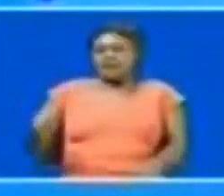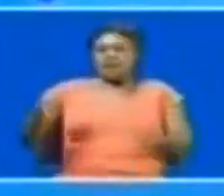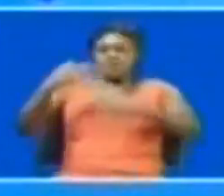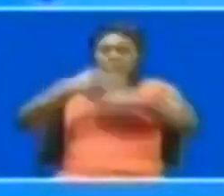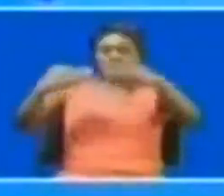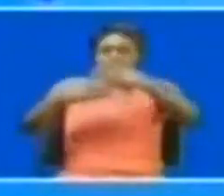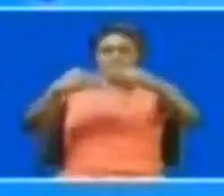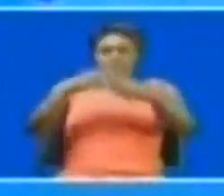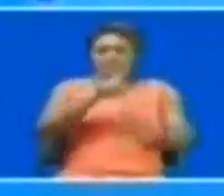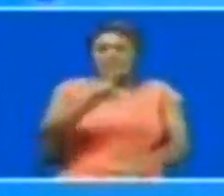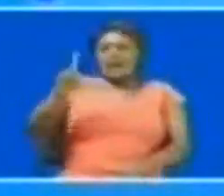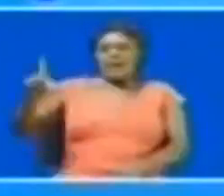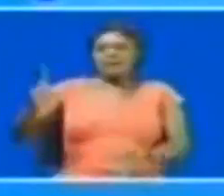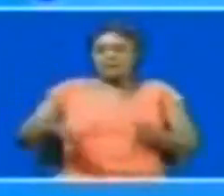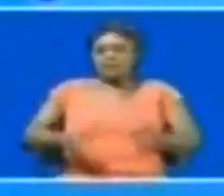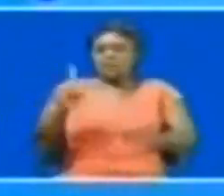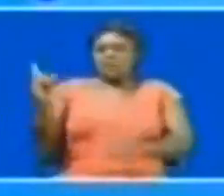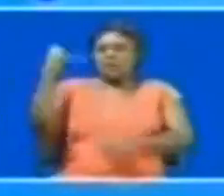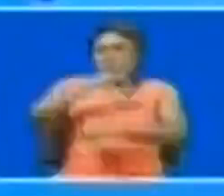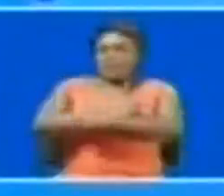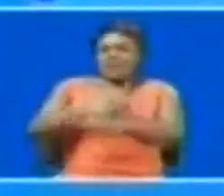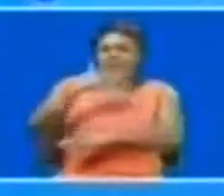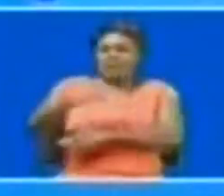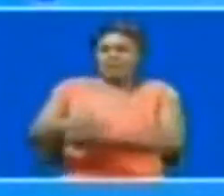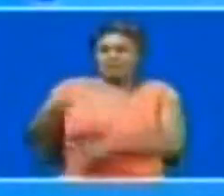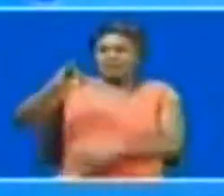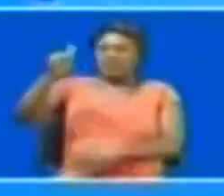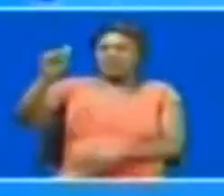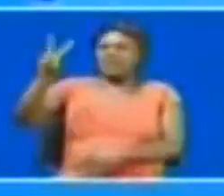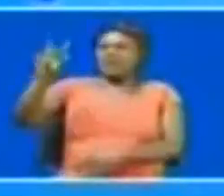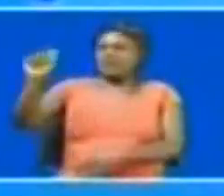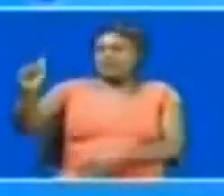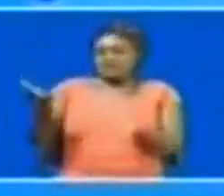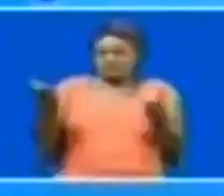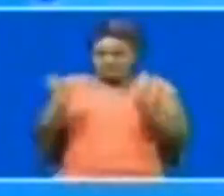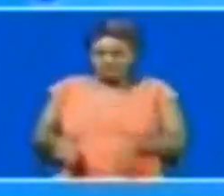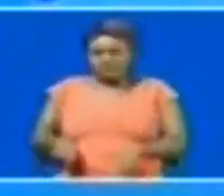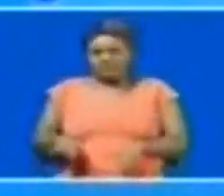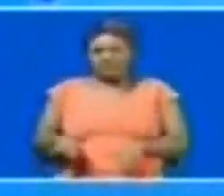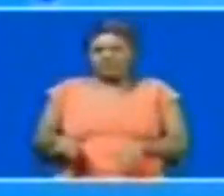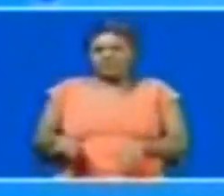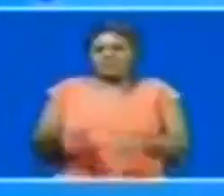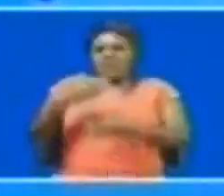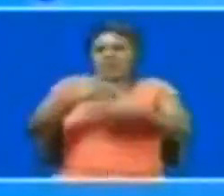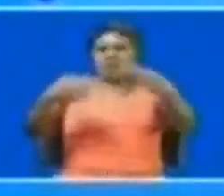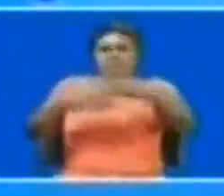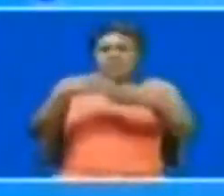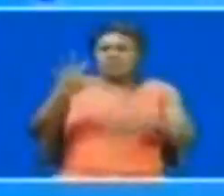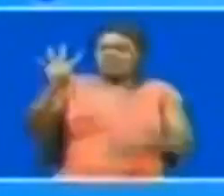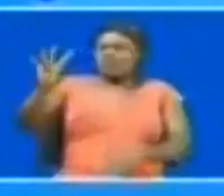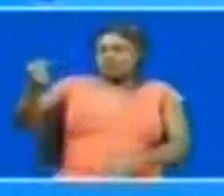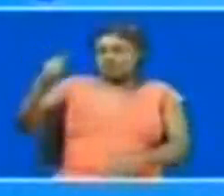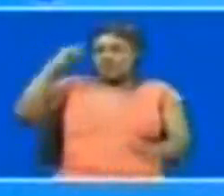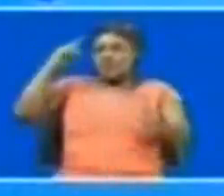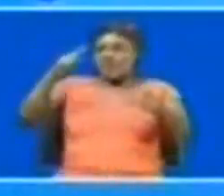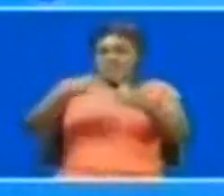Mall kwenye barabara ya Langata siku moja baada ya mkahawa wa Java kule Kileleshwa kuporomoshwa. Jumla ya mijengo